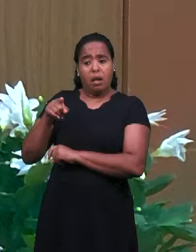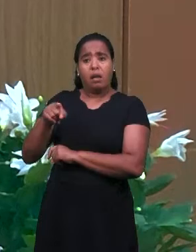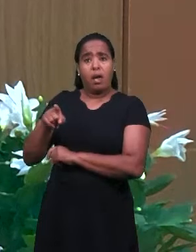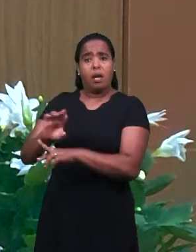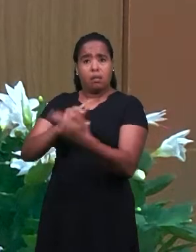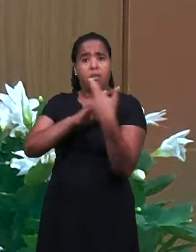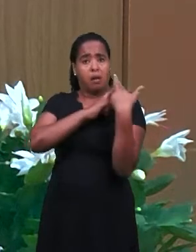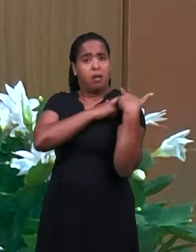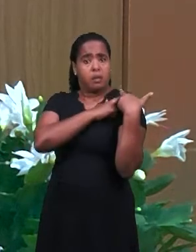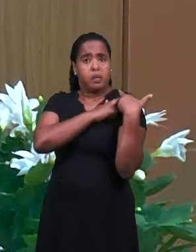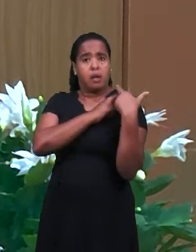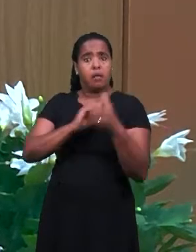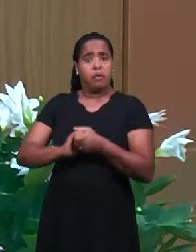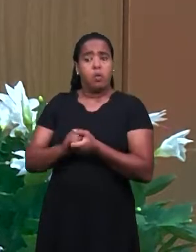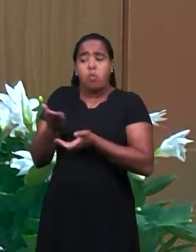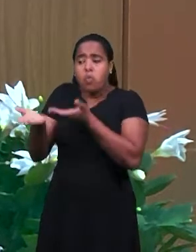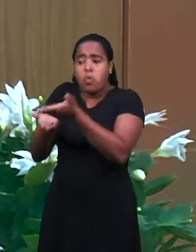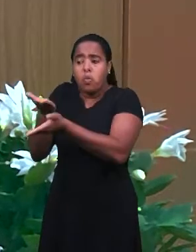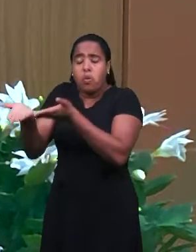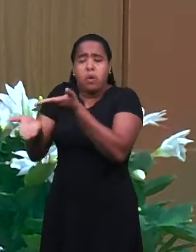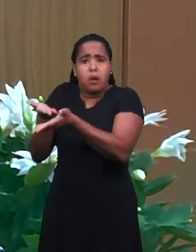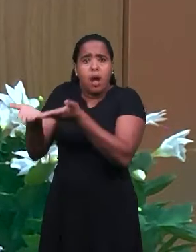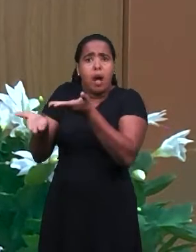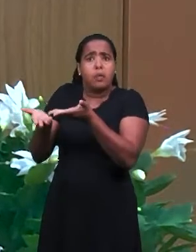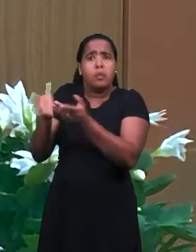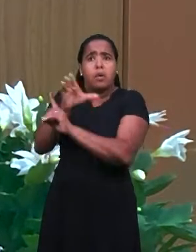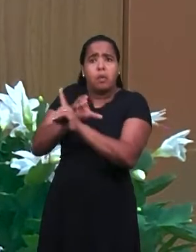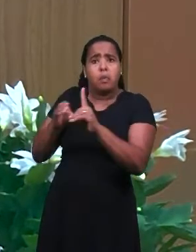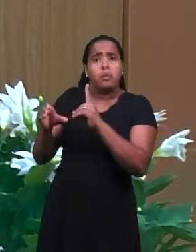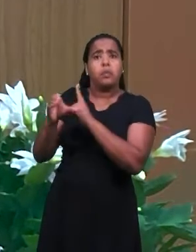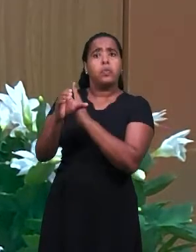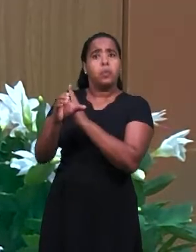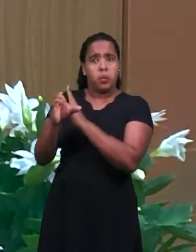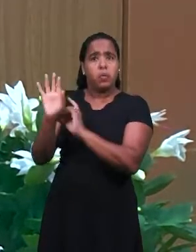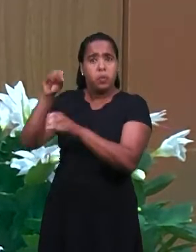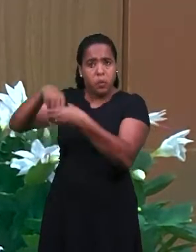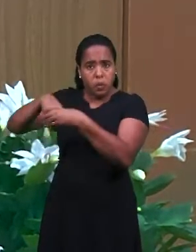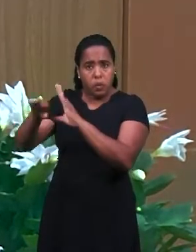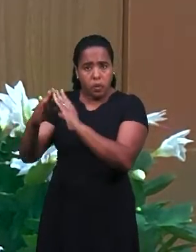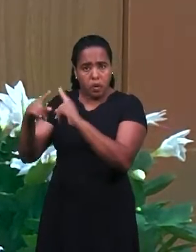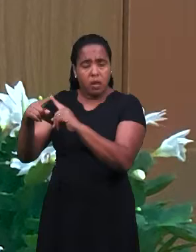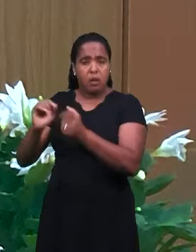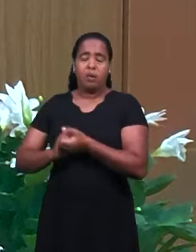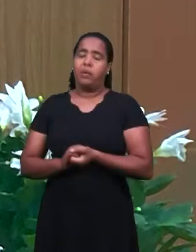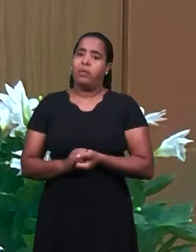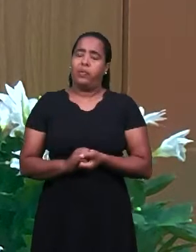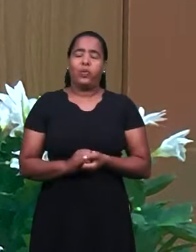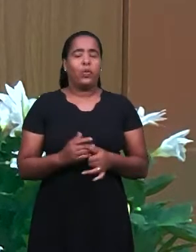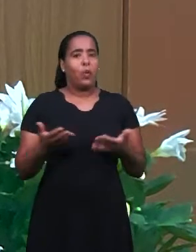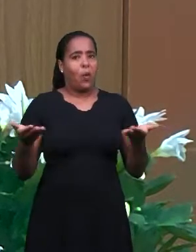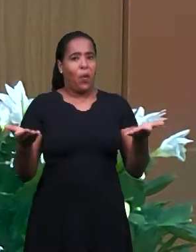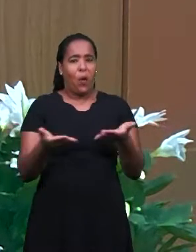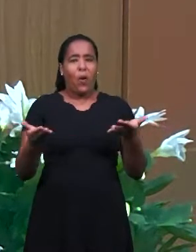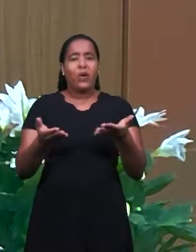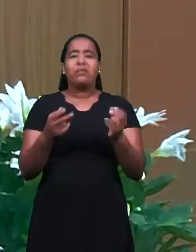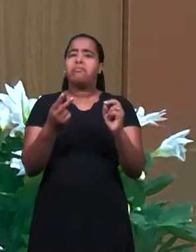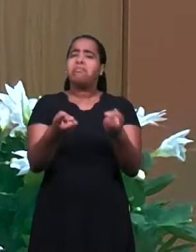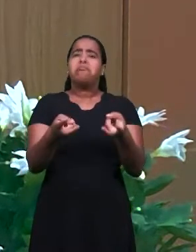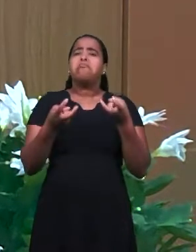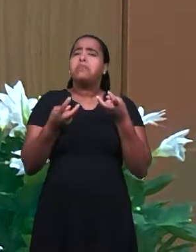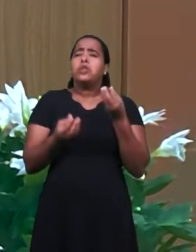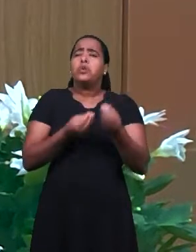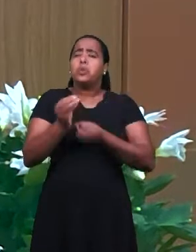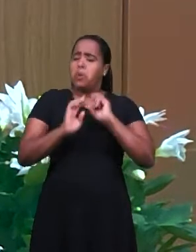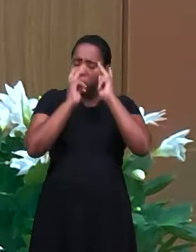И он должен был блюсти за богослужением в храме. Посмотрите, что он позволил.